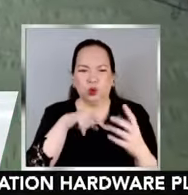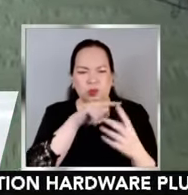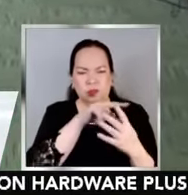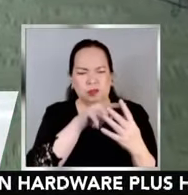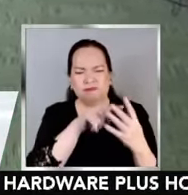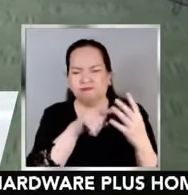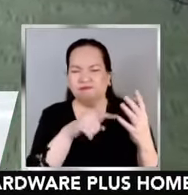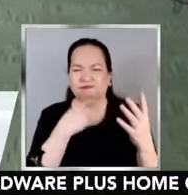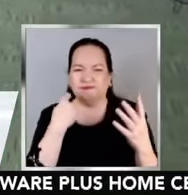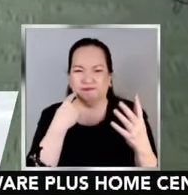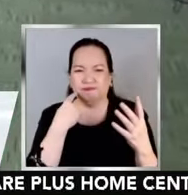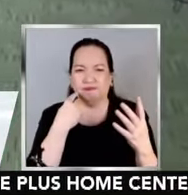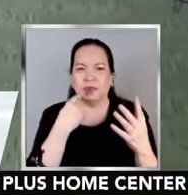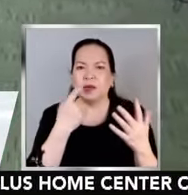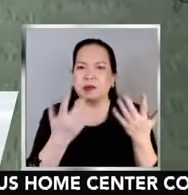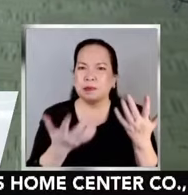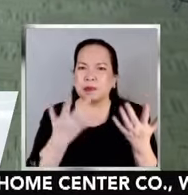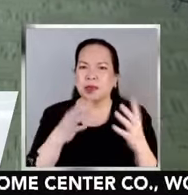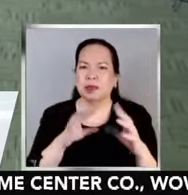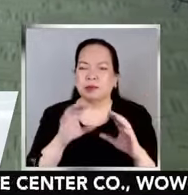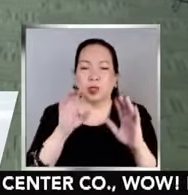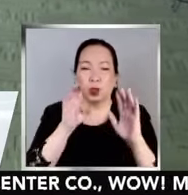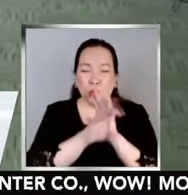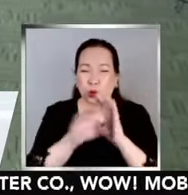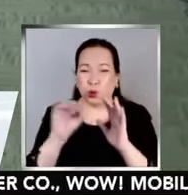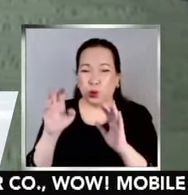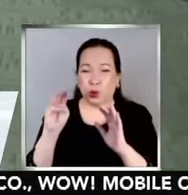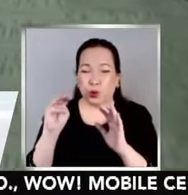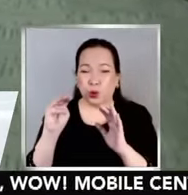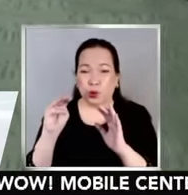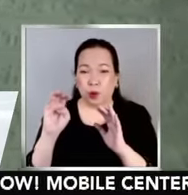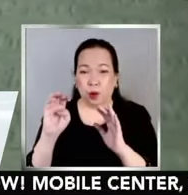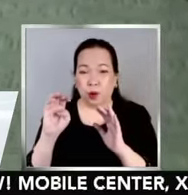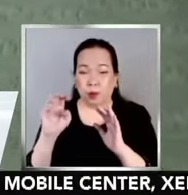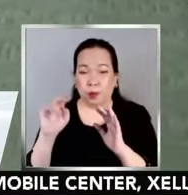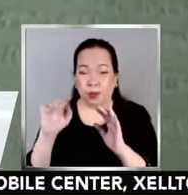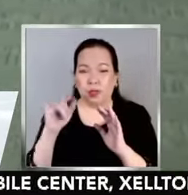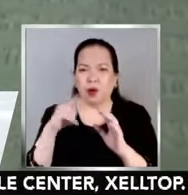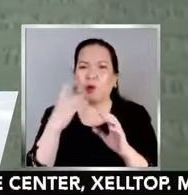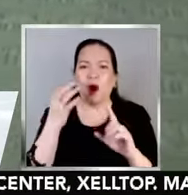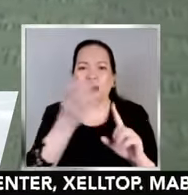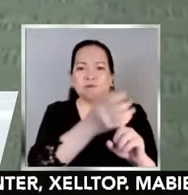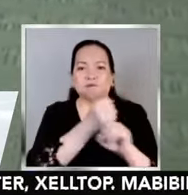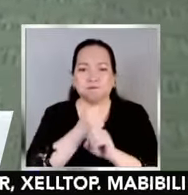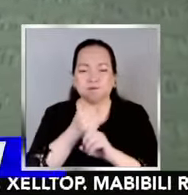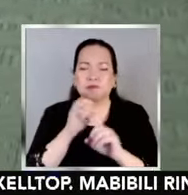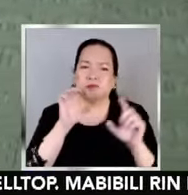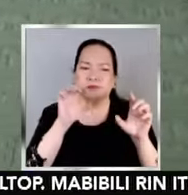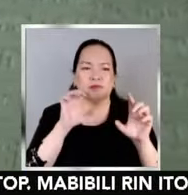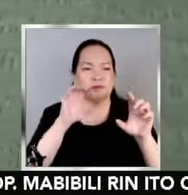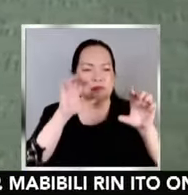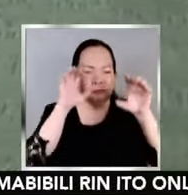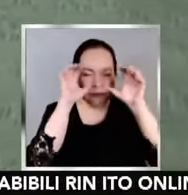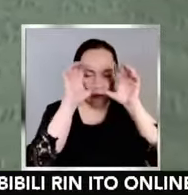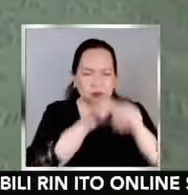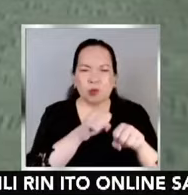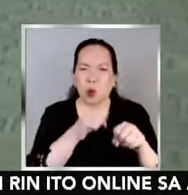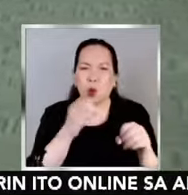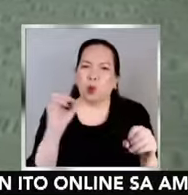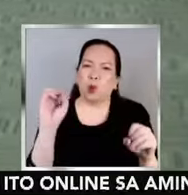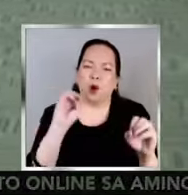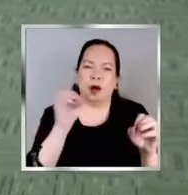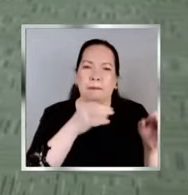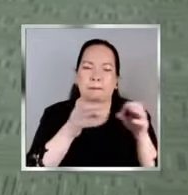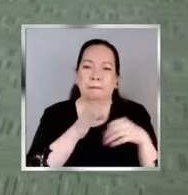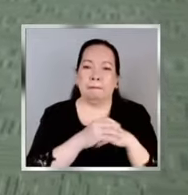Ang posibleng criminal case naman ay illegal arrest o abduction. Para sa GMA Integrated News, Dano Tingkungko, Nakatutok,